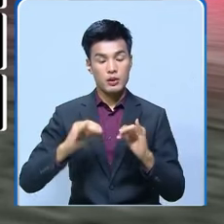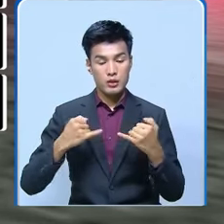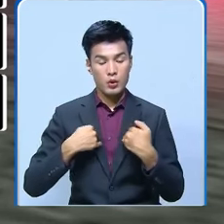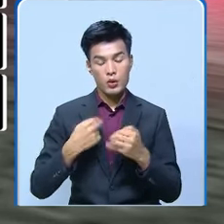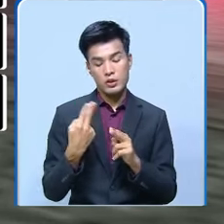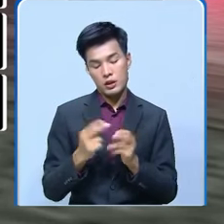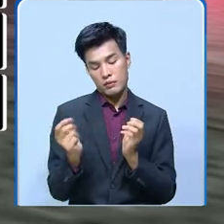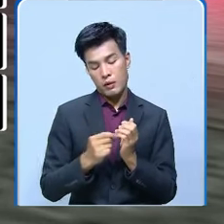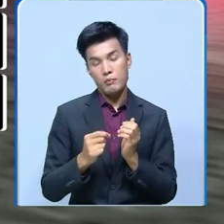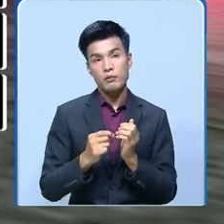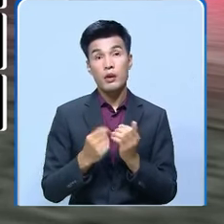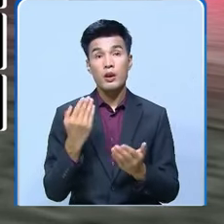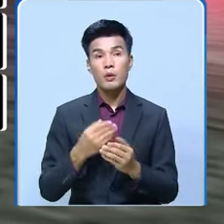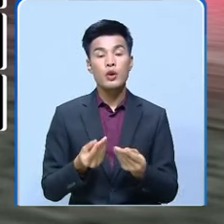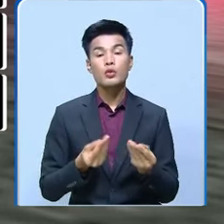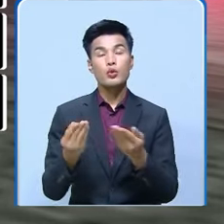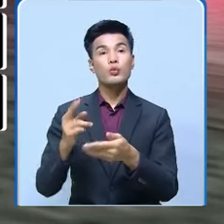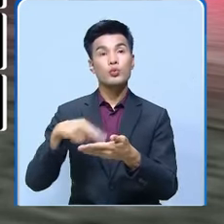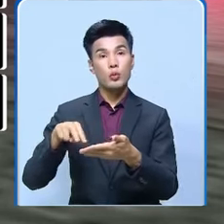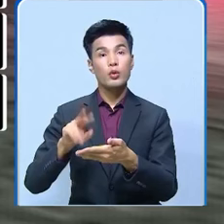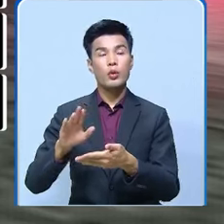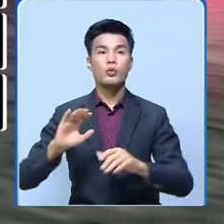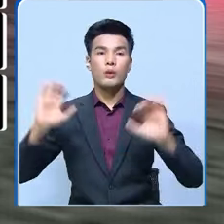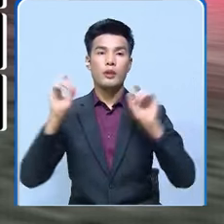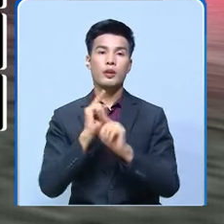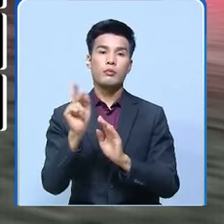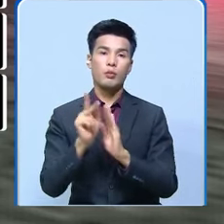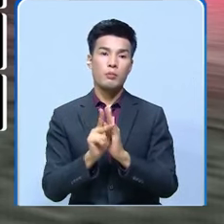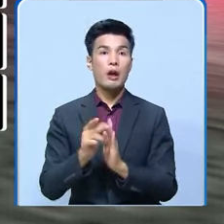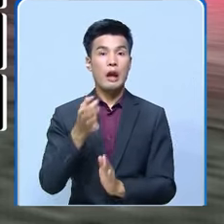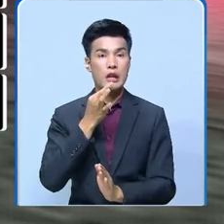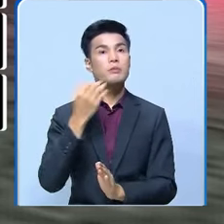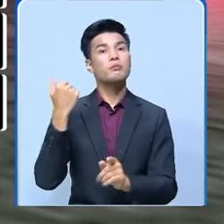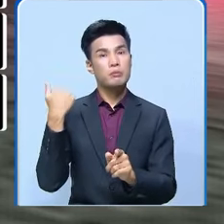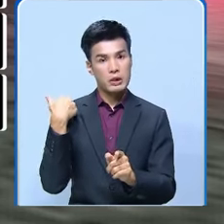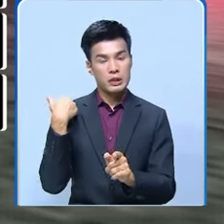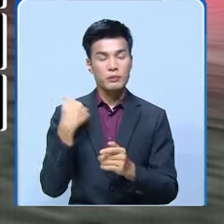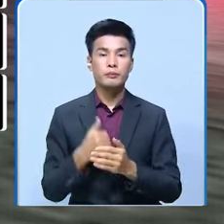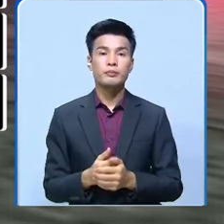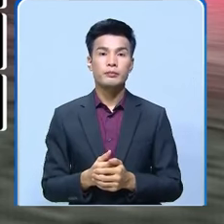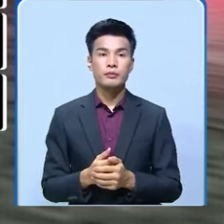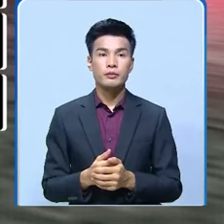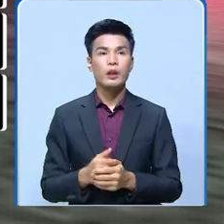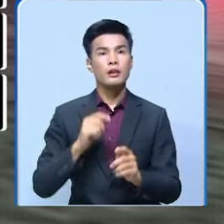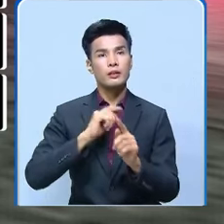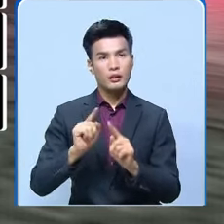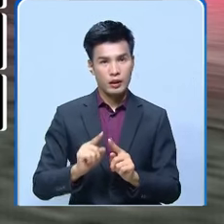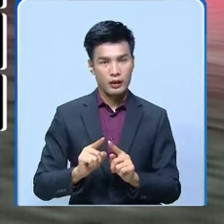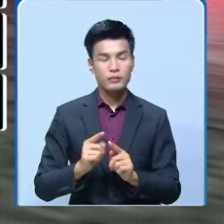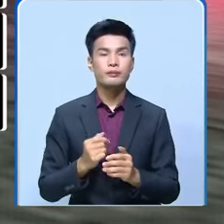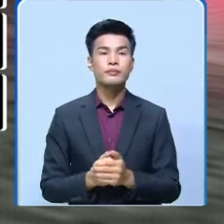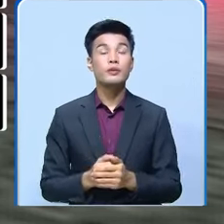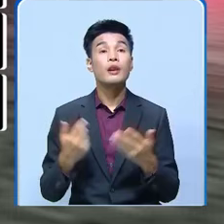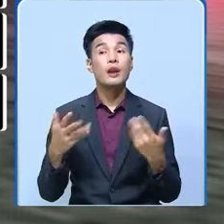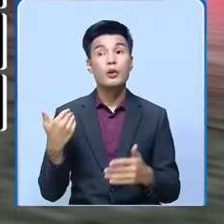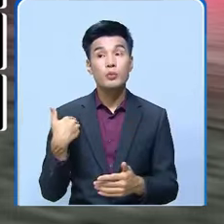ลงชื่อกำกับหรือว่าจะเป็นการส่งตรวจในหน่วยงานตามกฎหมายว่าด้วยวิชาชีพเวชกรรมค่ะอืเออมันก็มีหลายอย่างเนาะใช่ครับนะ